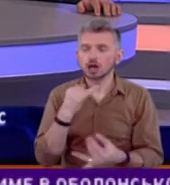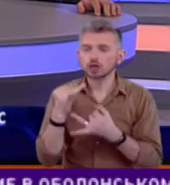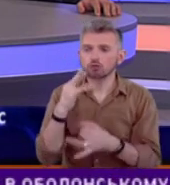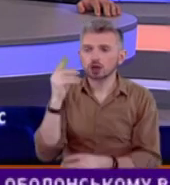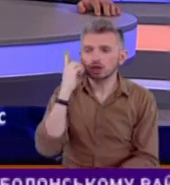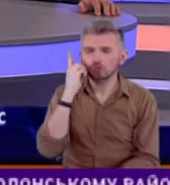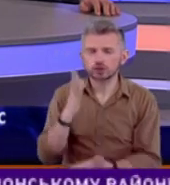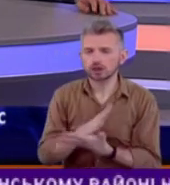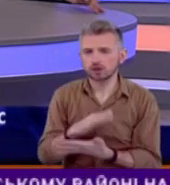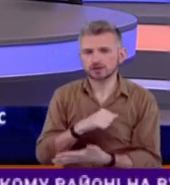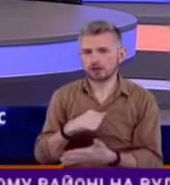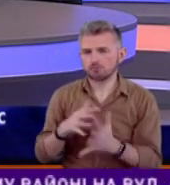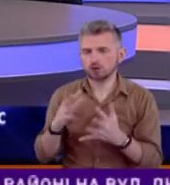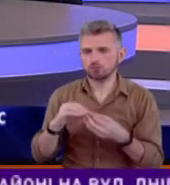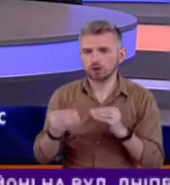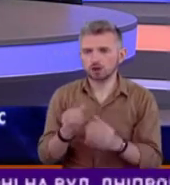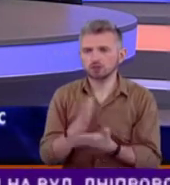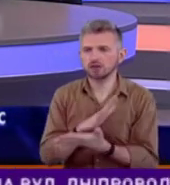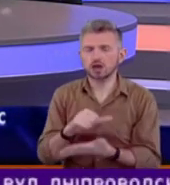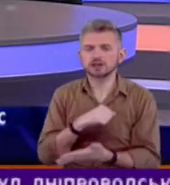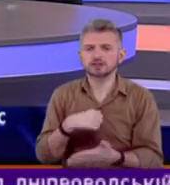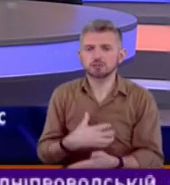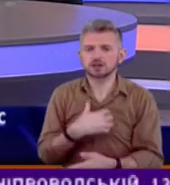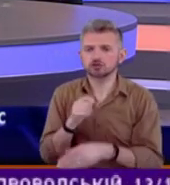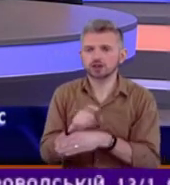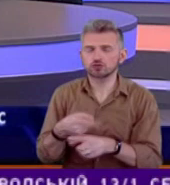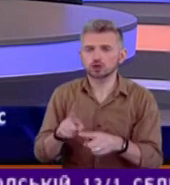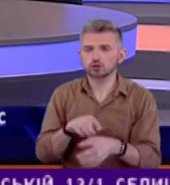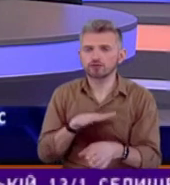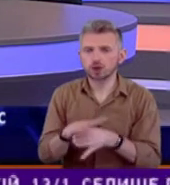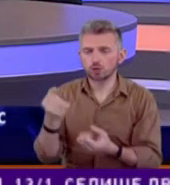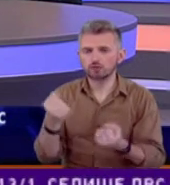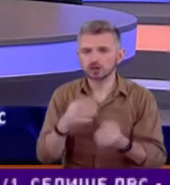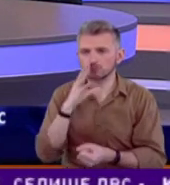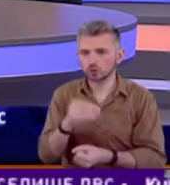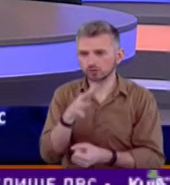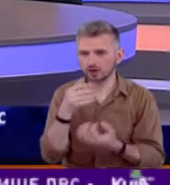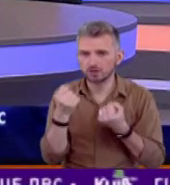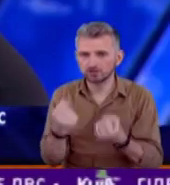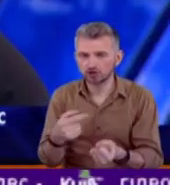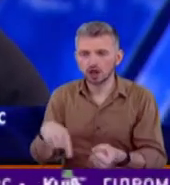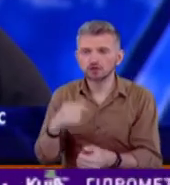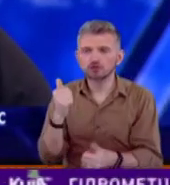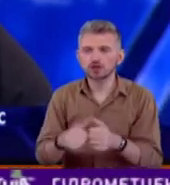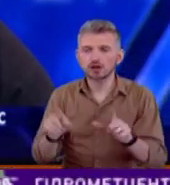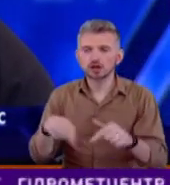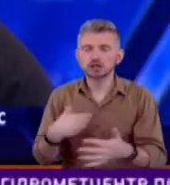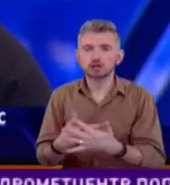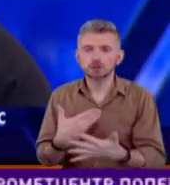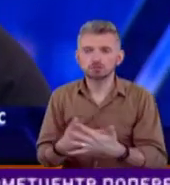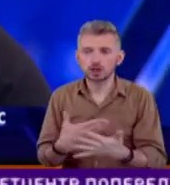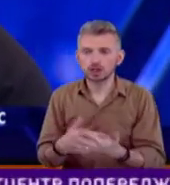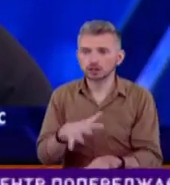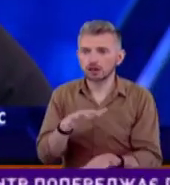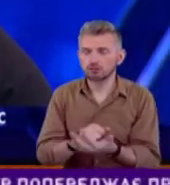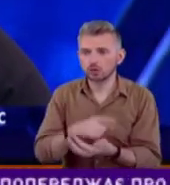на самом деле самой большой проблемой и не является самой страшной задачей, которую выполняют водители маршруток во время движения. Они часто даже, например, там